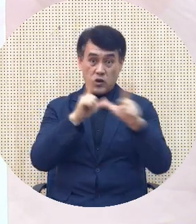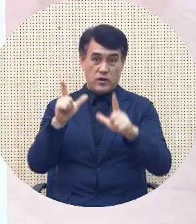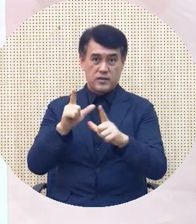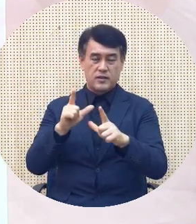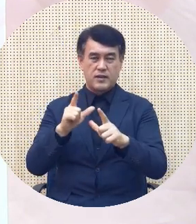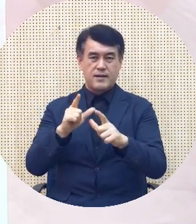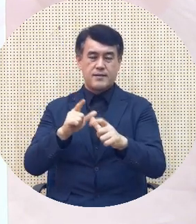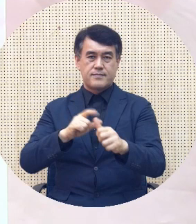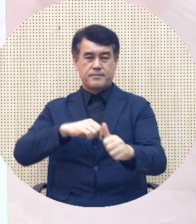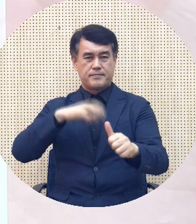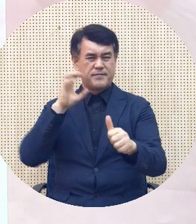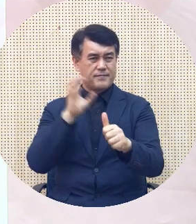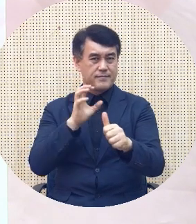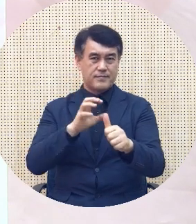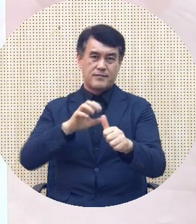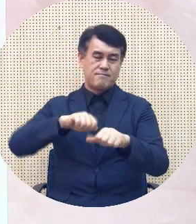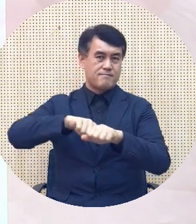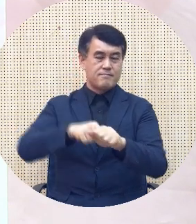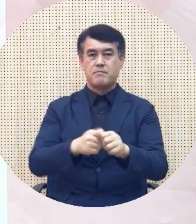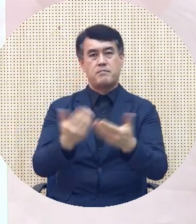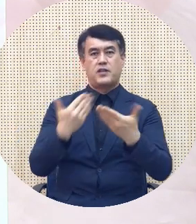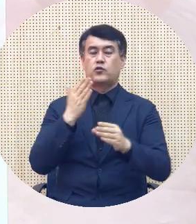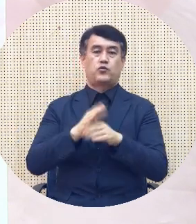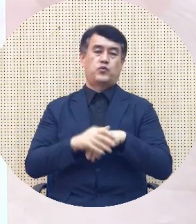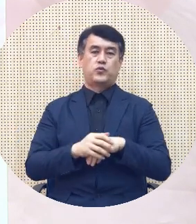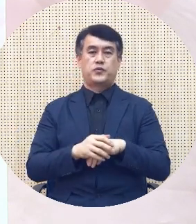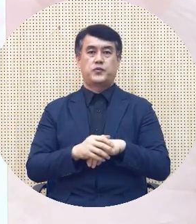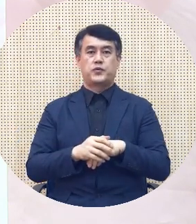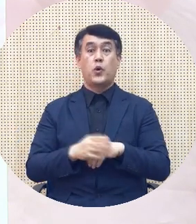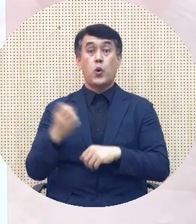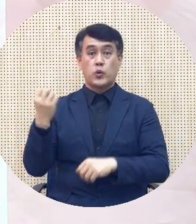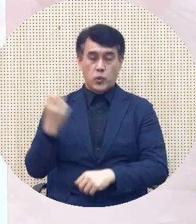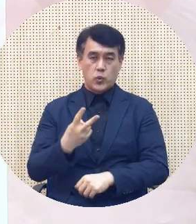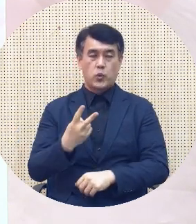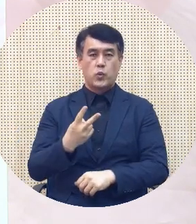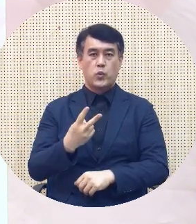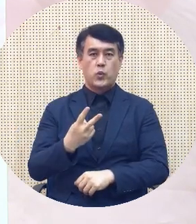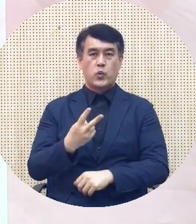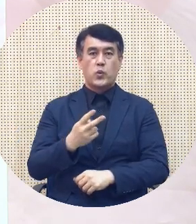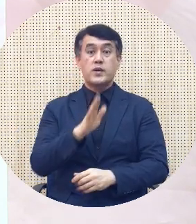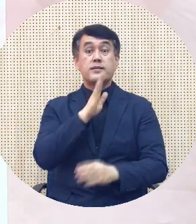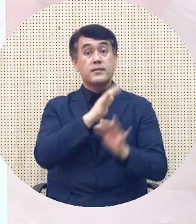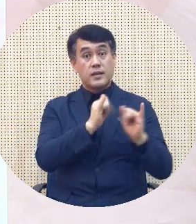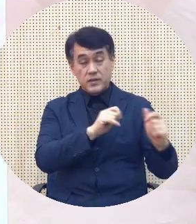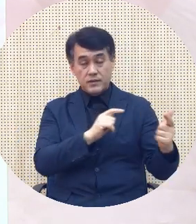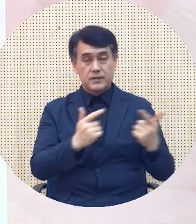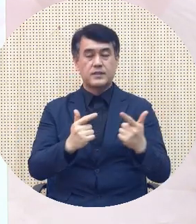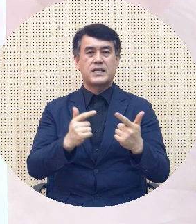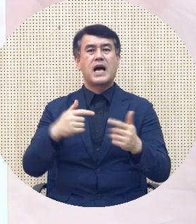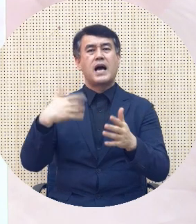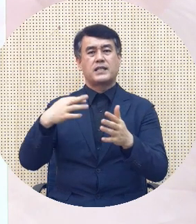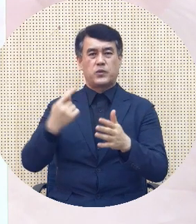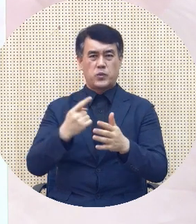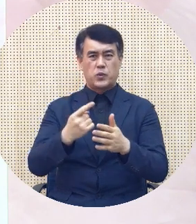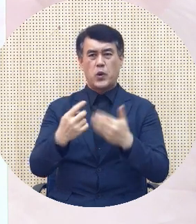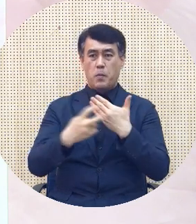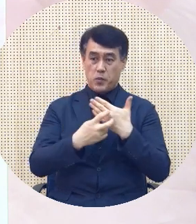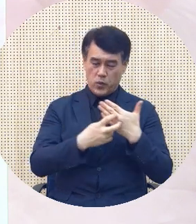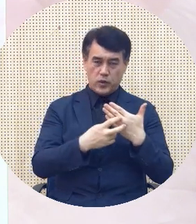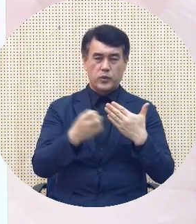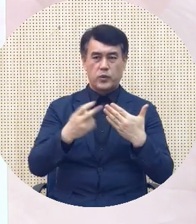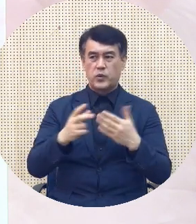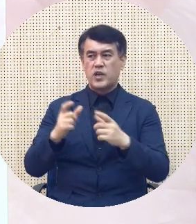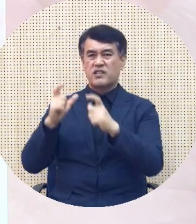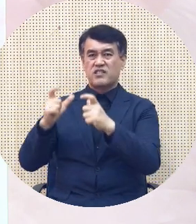집단적 학대에 시달리며 살고 있습니다. 그뿐만 아니라 수많은 당사자들이 아직도 병원에서